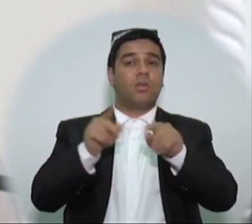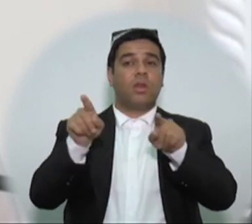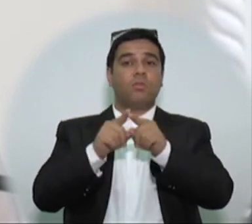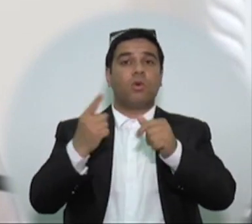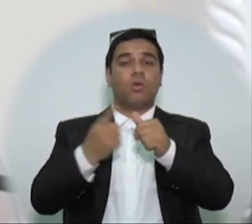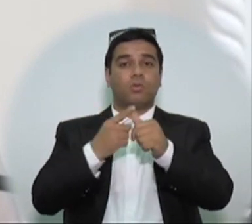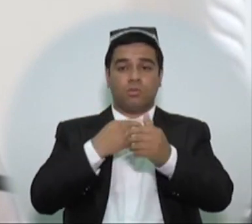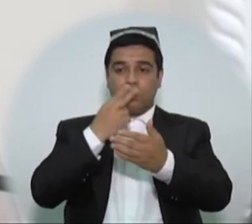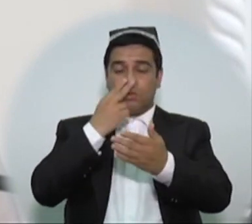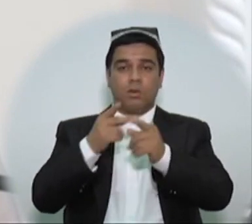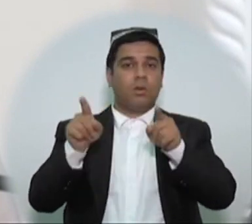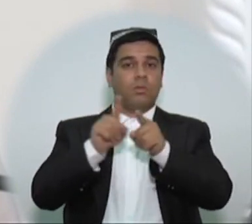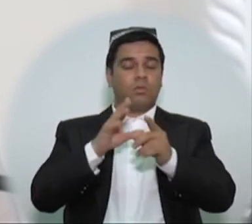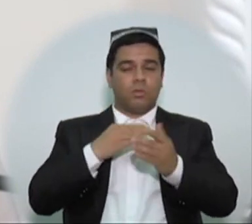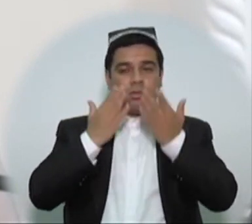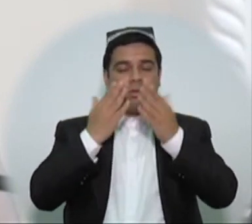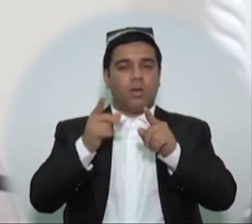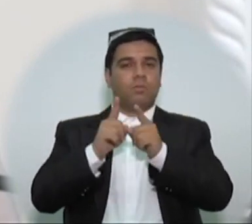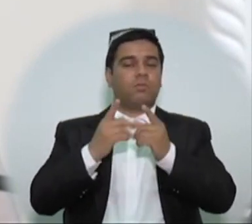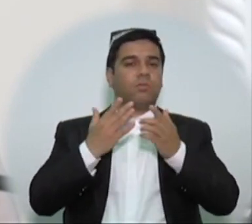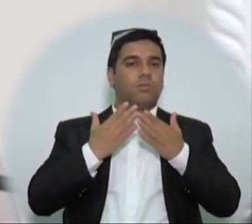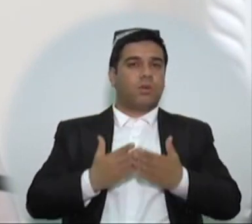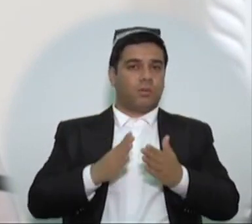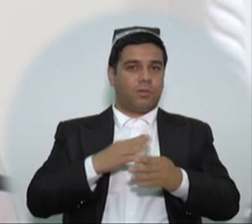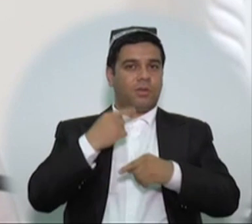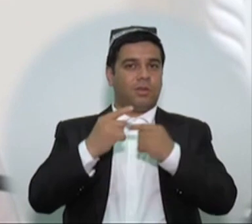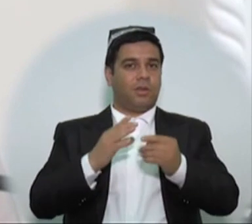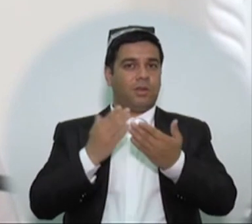eshitmagan kitoblarni ko'rib o'qidim, deydi.